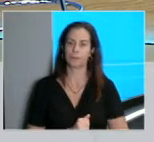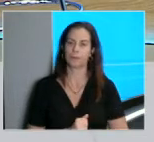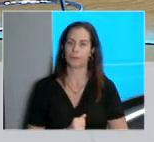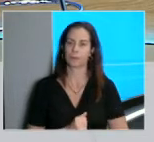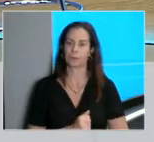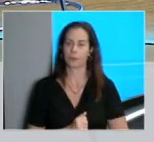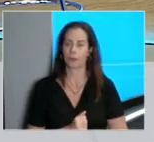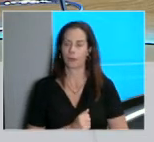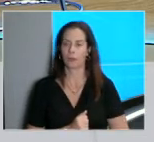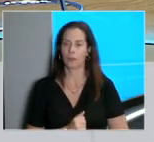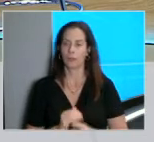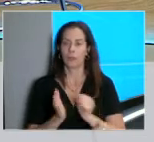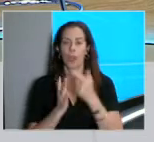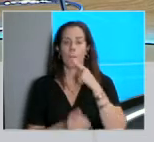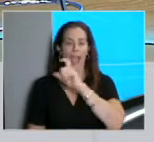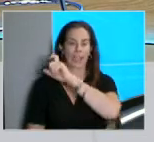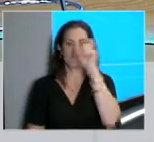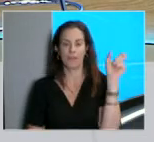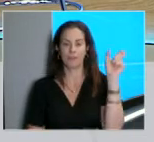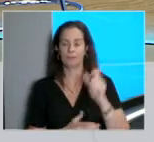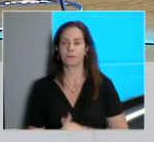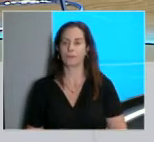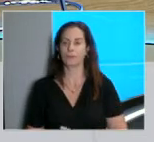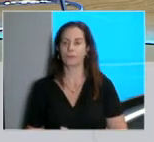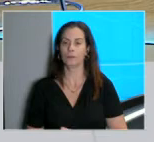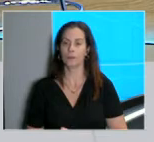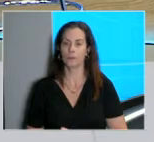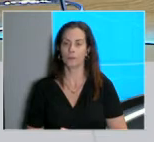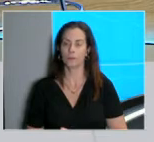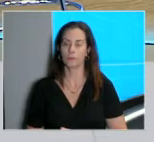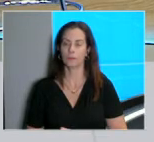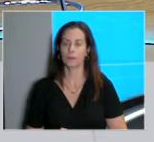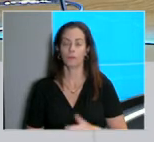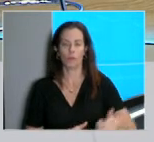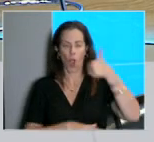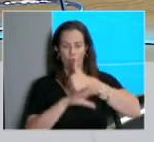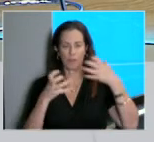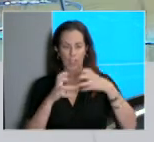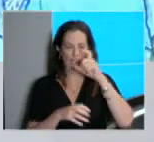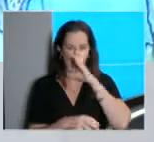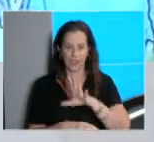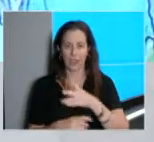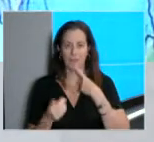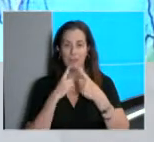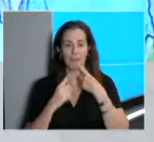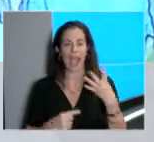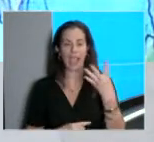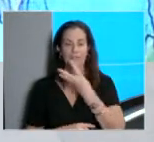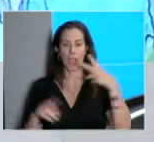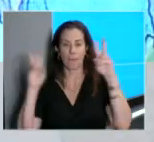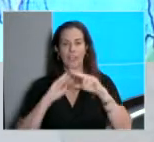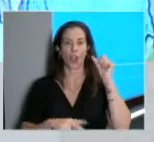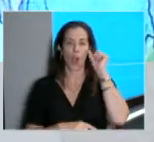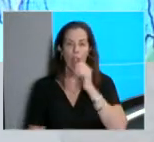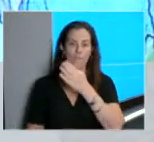קריקטורות עכשיו, במעריב, שימו לב לעניין הזה, איימן עודה מדבר עם הרביעייה, רביעיית